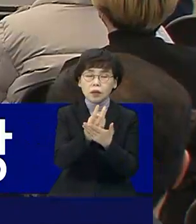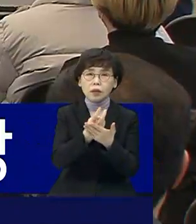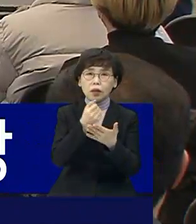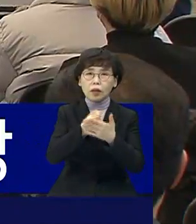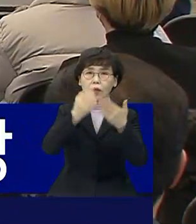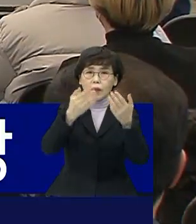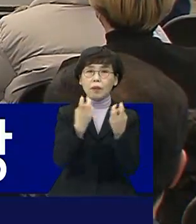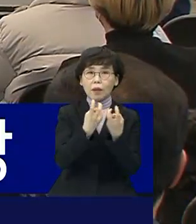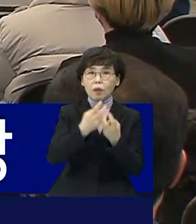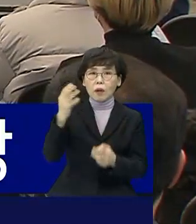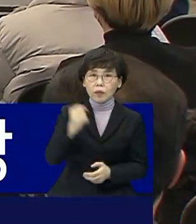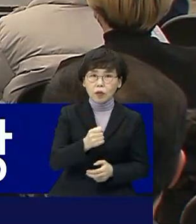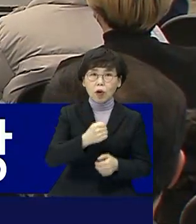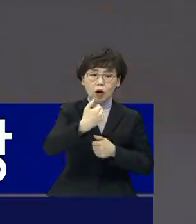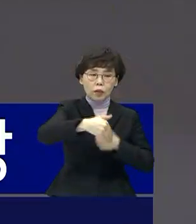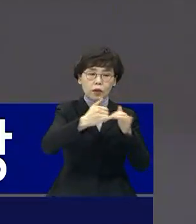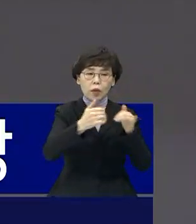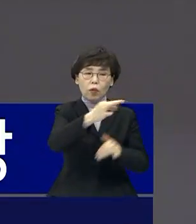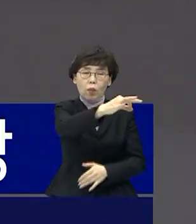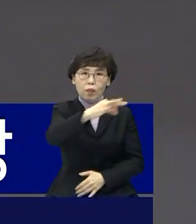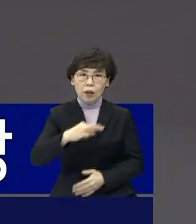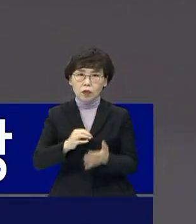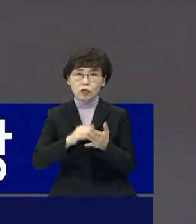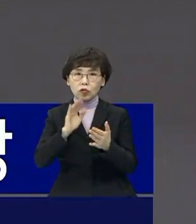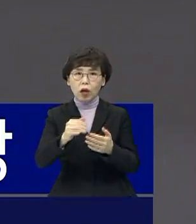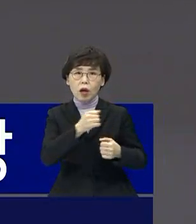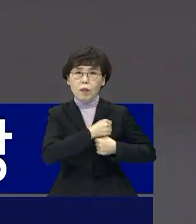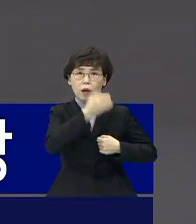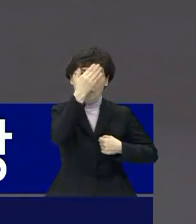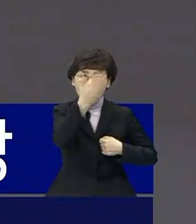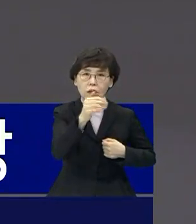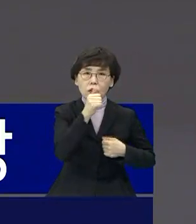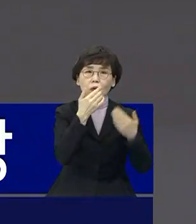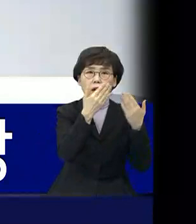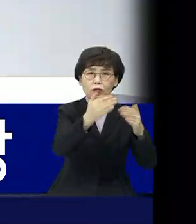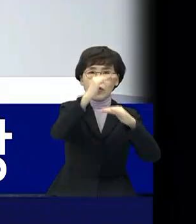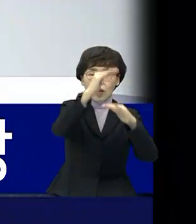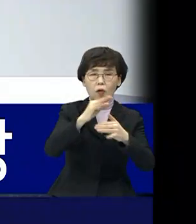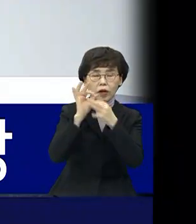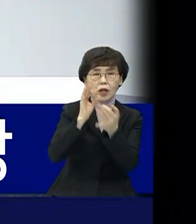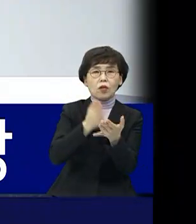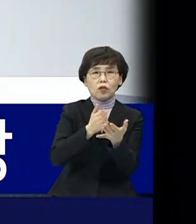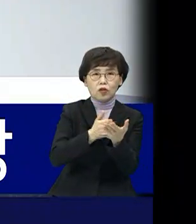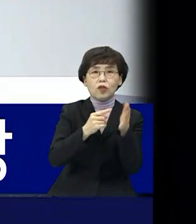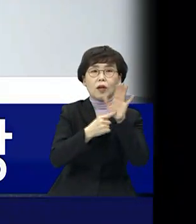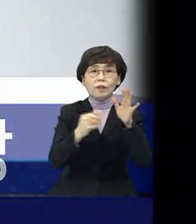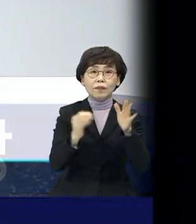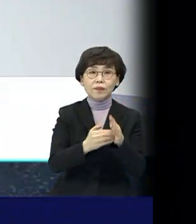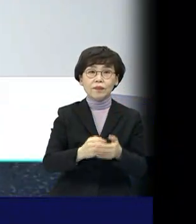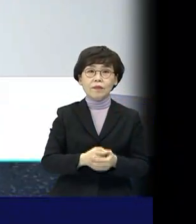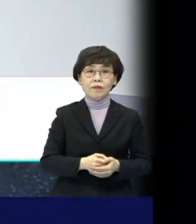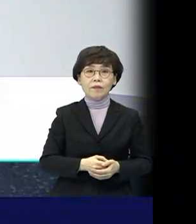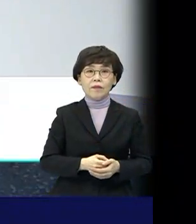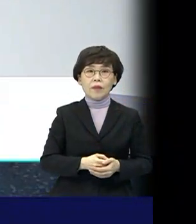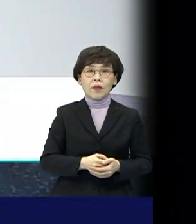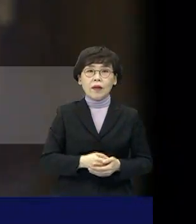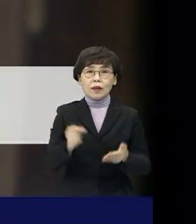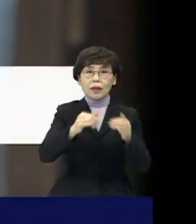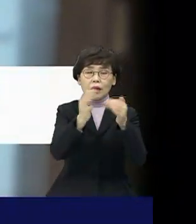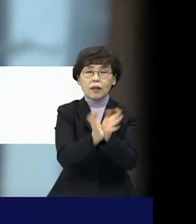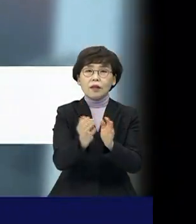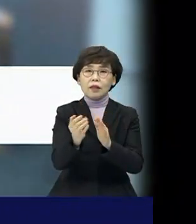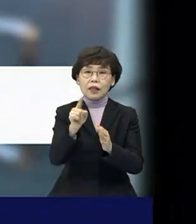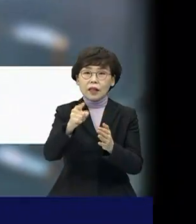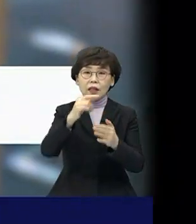하는 수법으로 의뢰자들에게 돈을 받고 병역 면탈을 알선한 내용을 연속 보도했습니다. 취재팀은 앞서